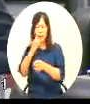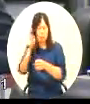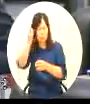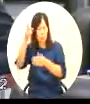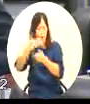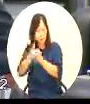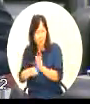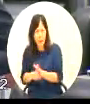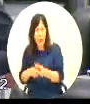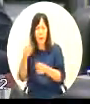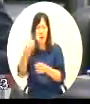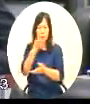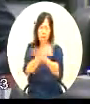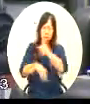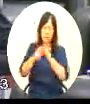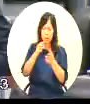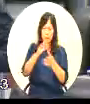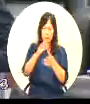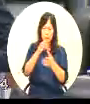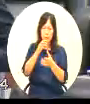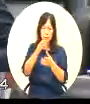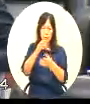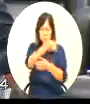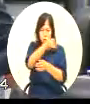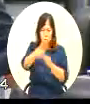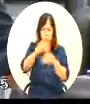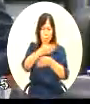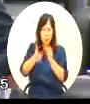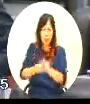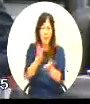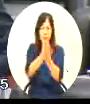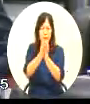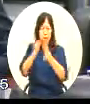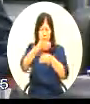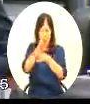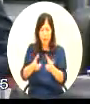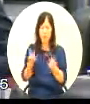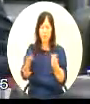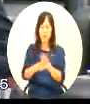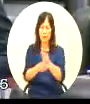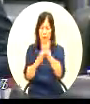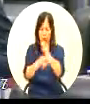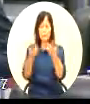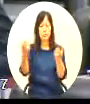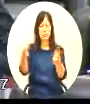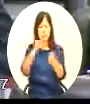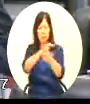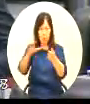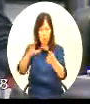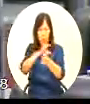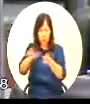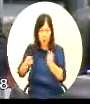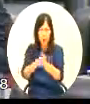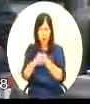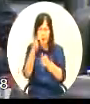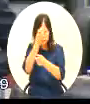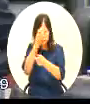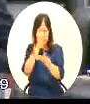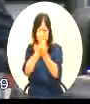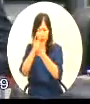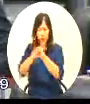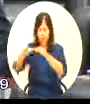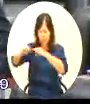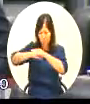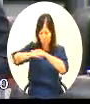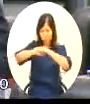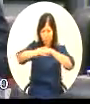至我们的身心伤害巡抚班，各种班我都期待用同样一个标准，我们去检视高高有没有平，